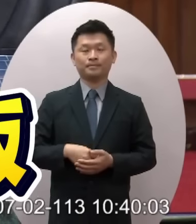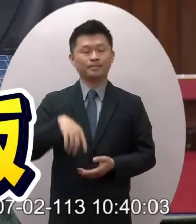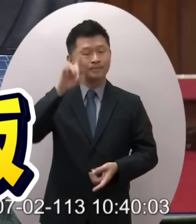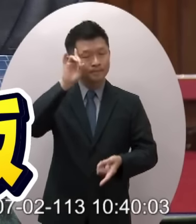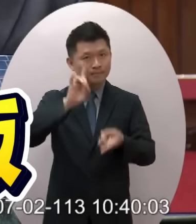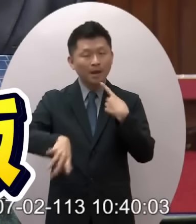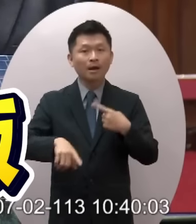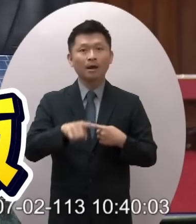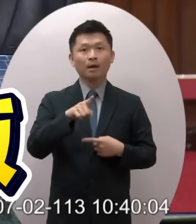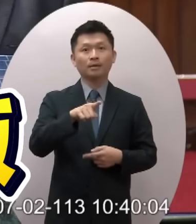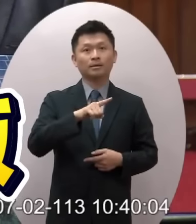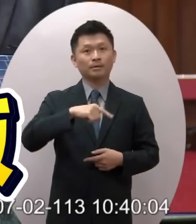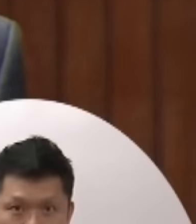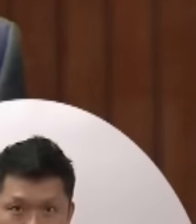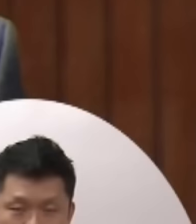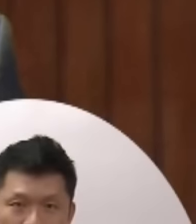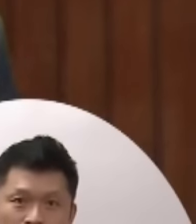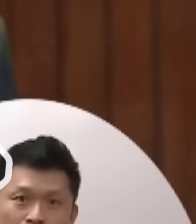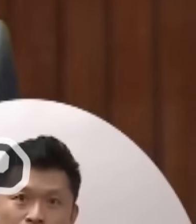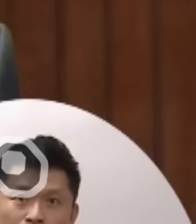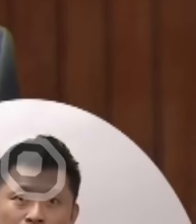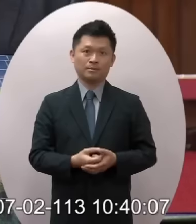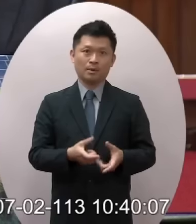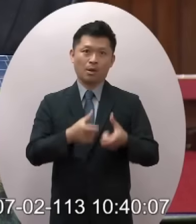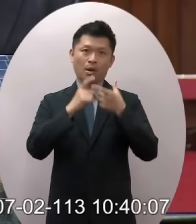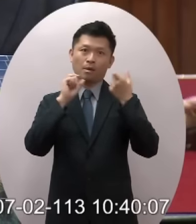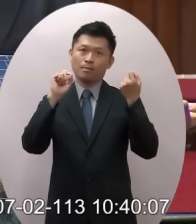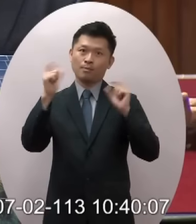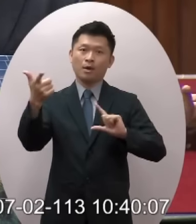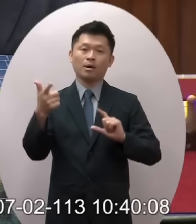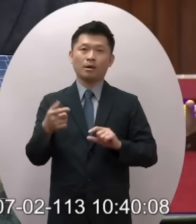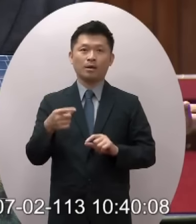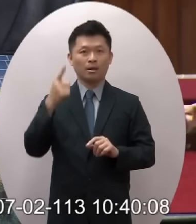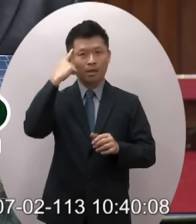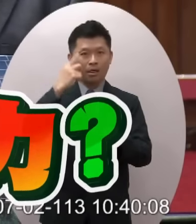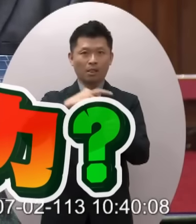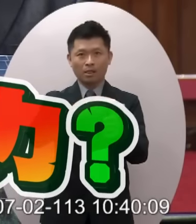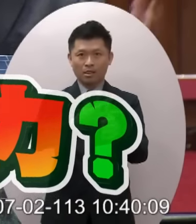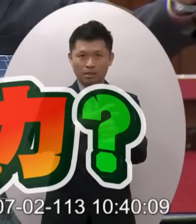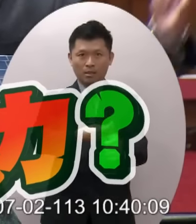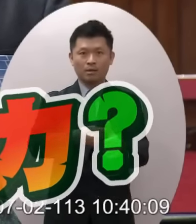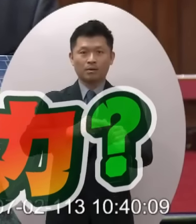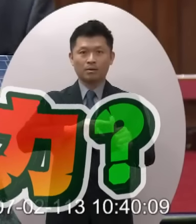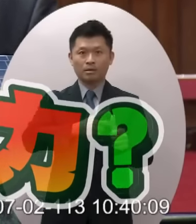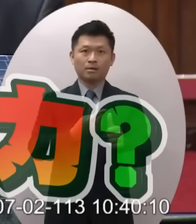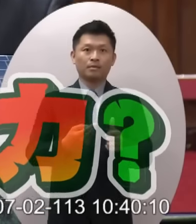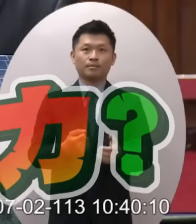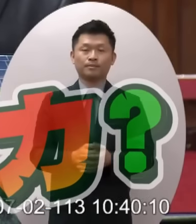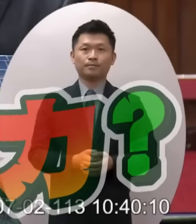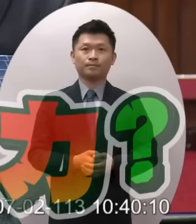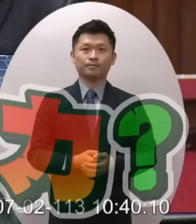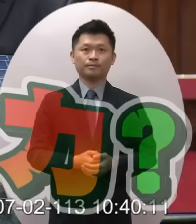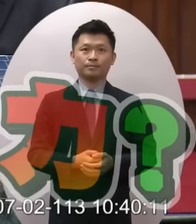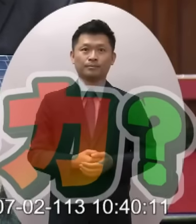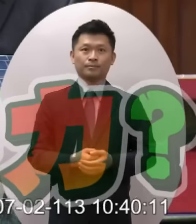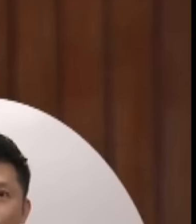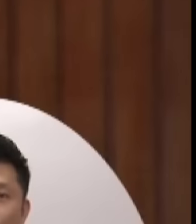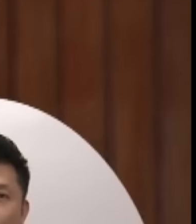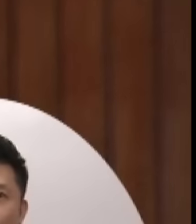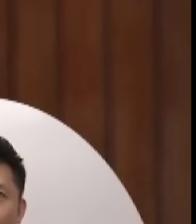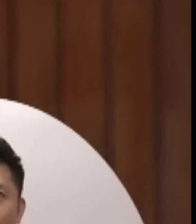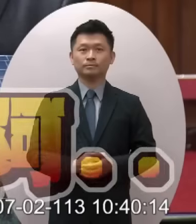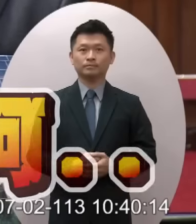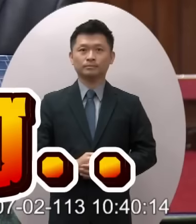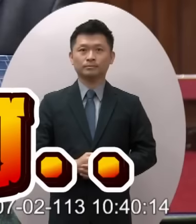殊不知你回去吃一顿饭，你怎麼思想去用改造？你怎麼郭建明還有那麼大的魔力的？